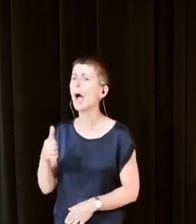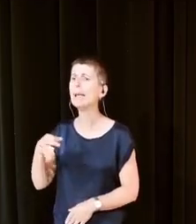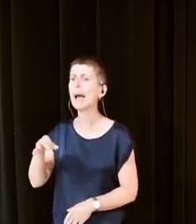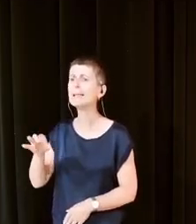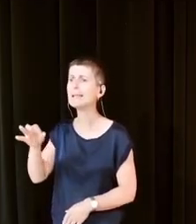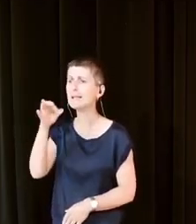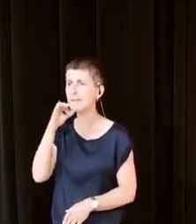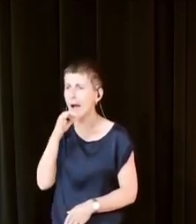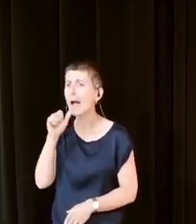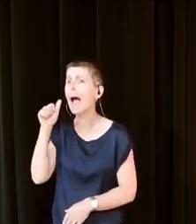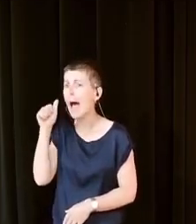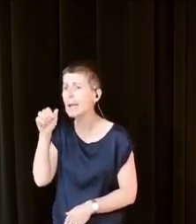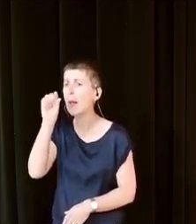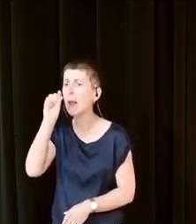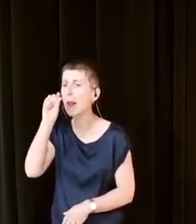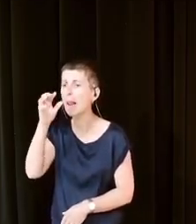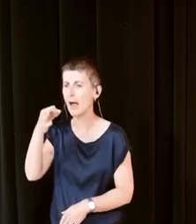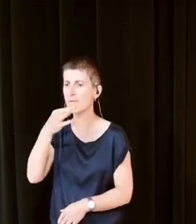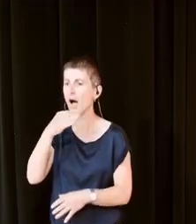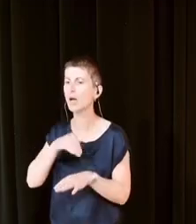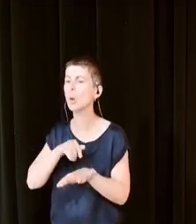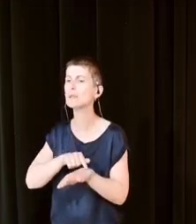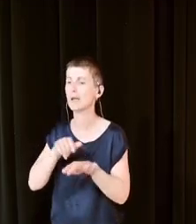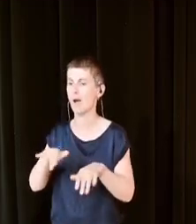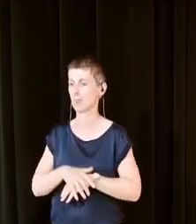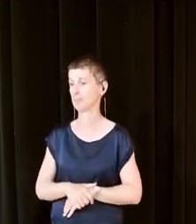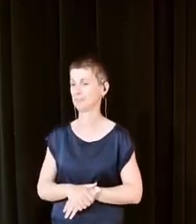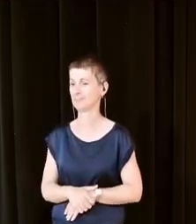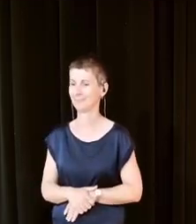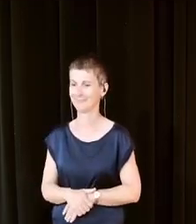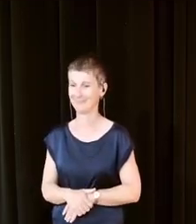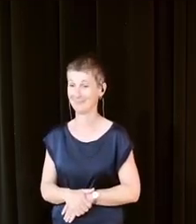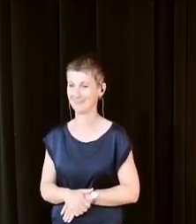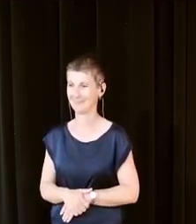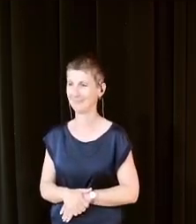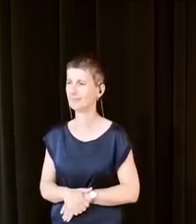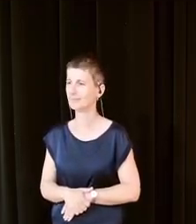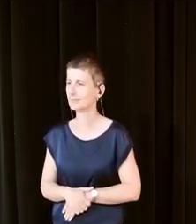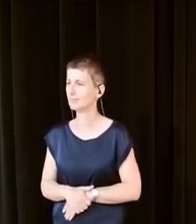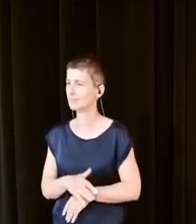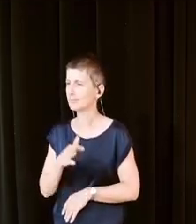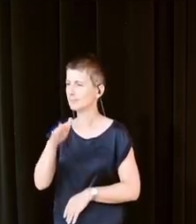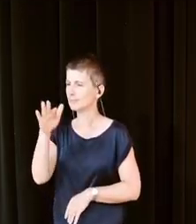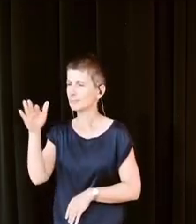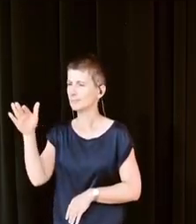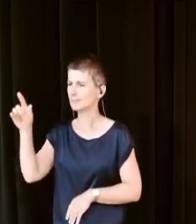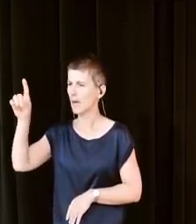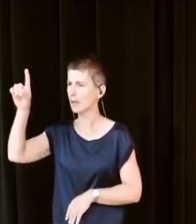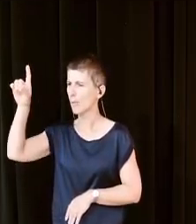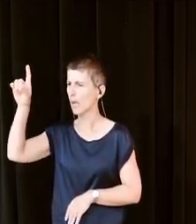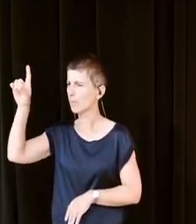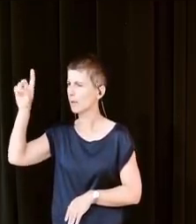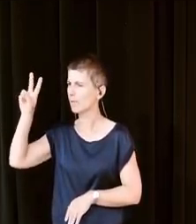für eine einzige kleine Frage hätten wir noch Zeit. Noch ein Stückchen in die Richtung. Werden Sie Ihre Hand noch mal